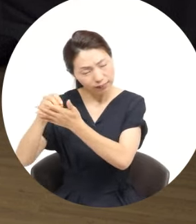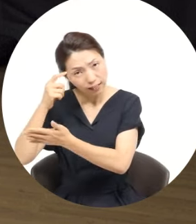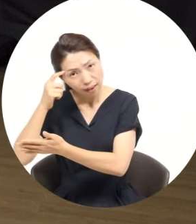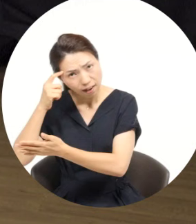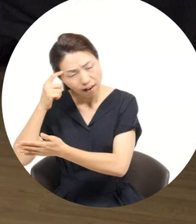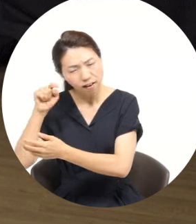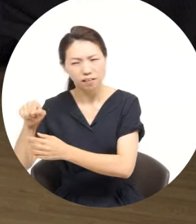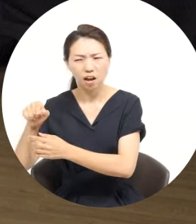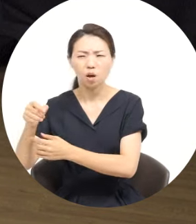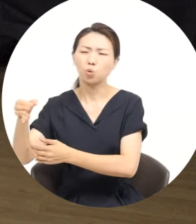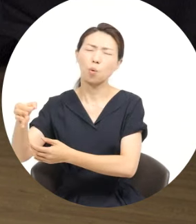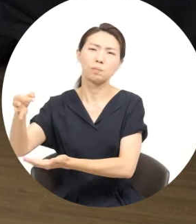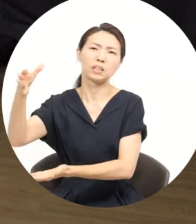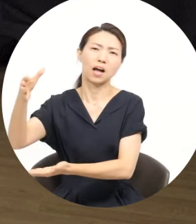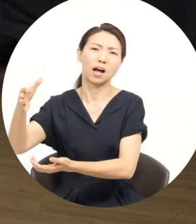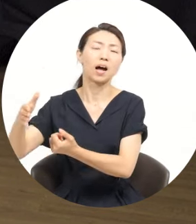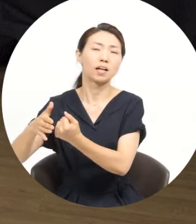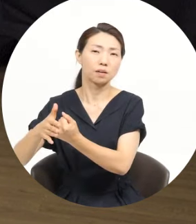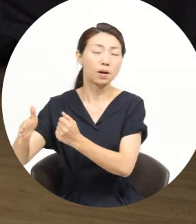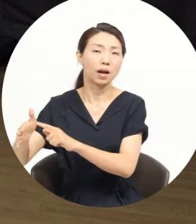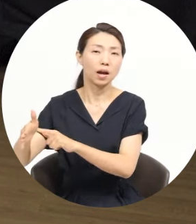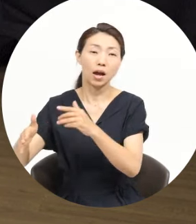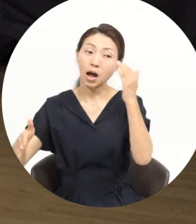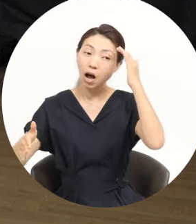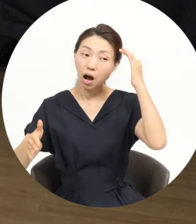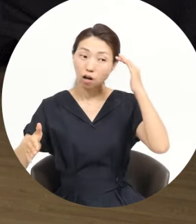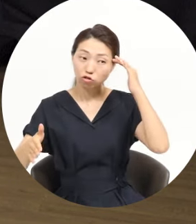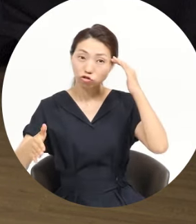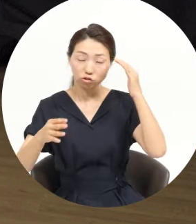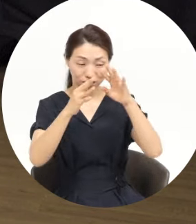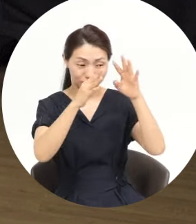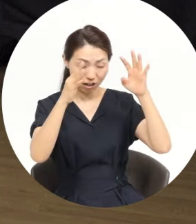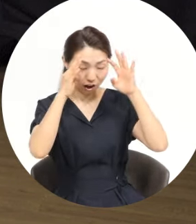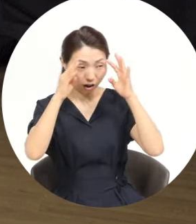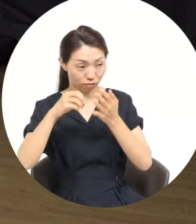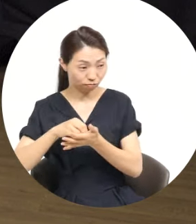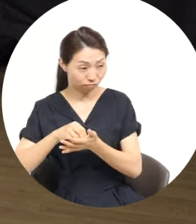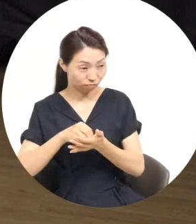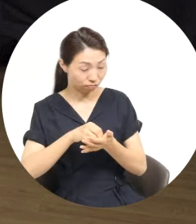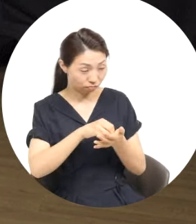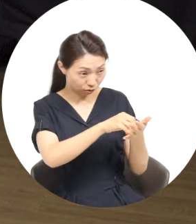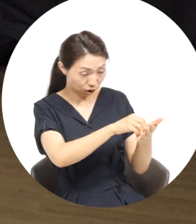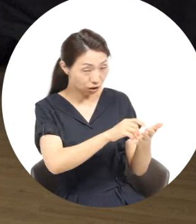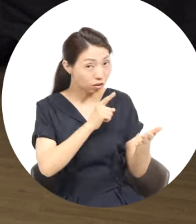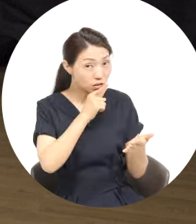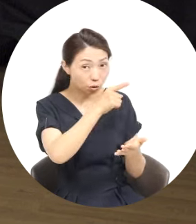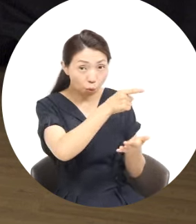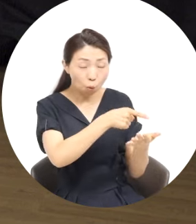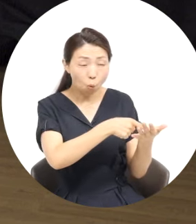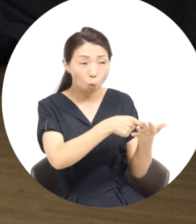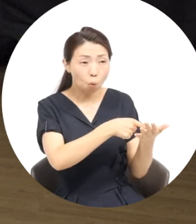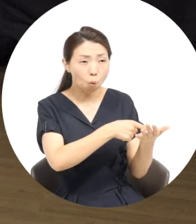학비가 비싸서 자기가 이제 한국에 있는 대학에 원서 지원을 했는데,